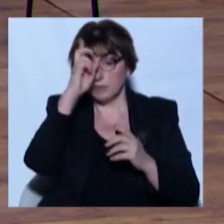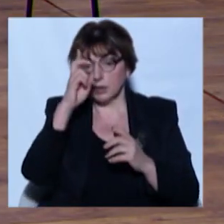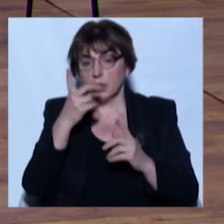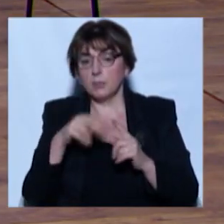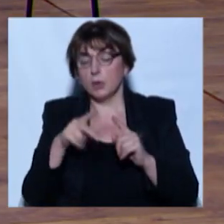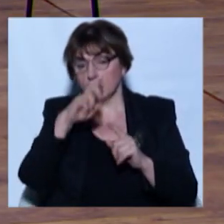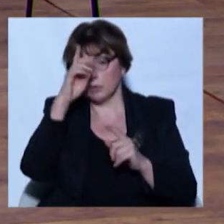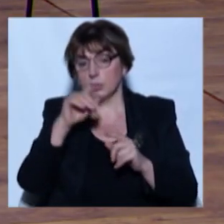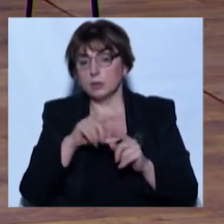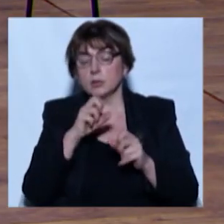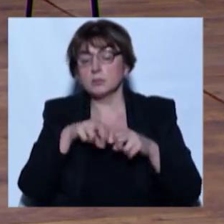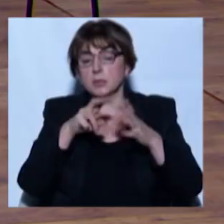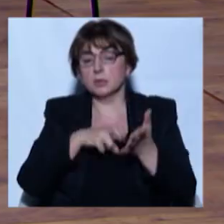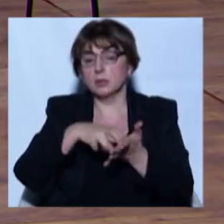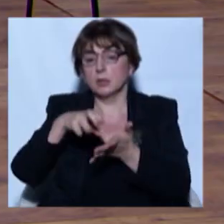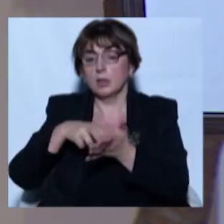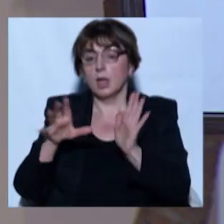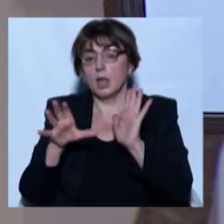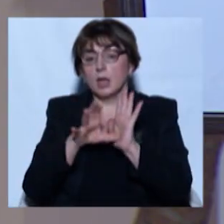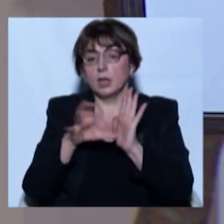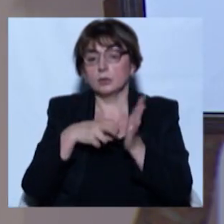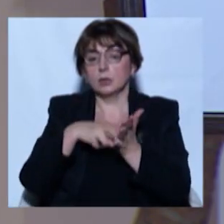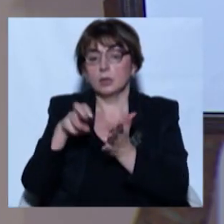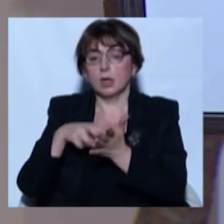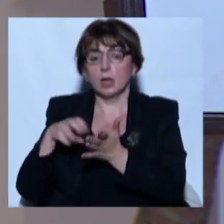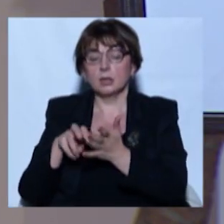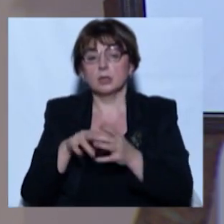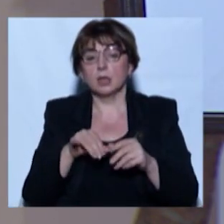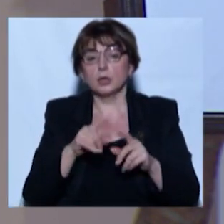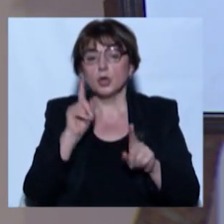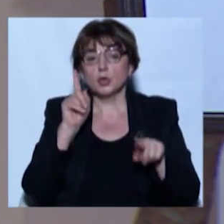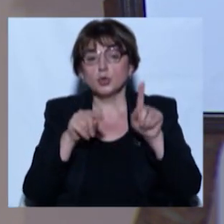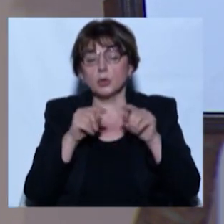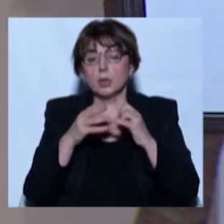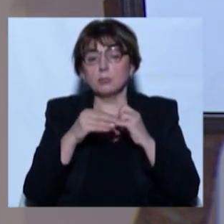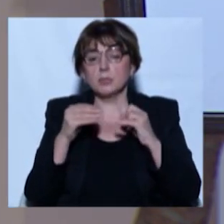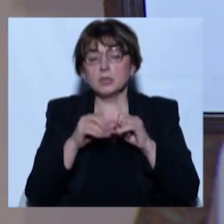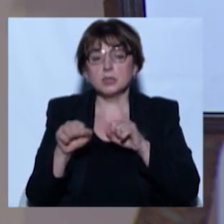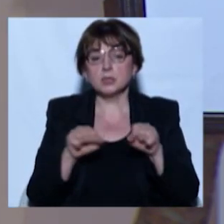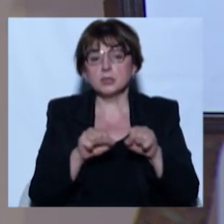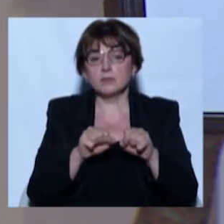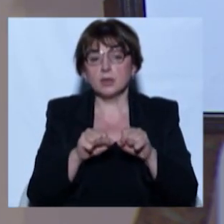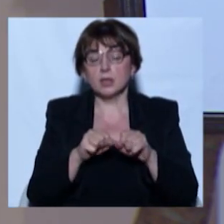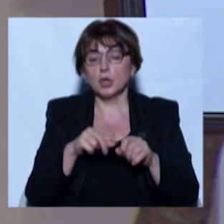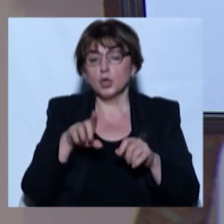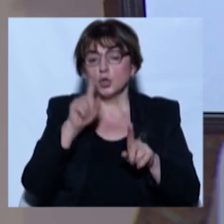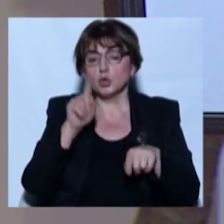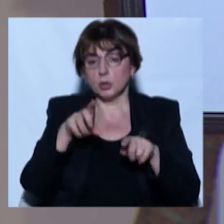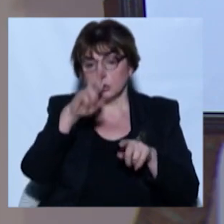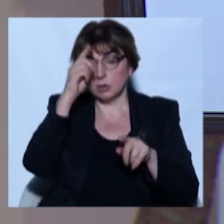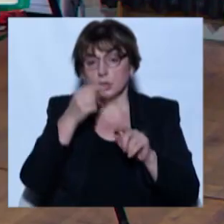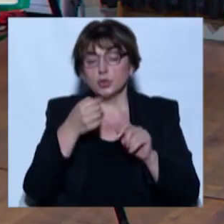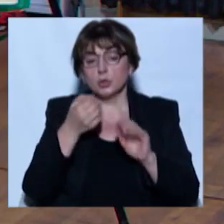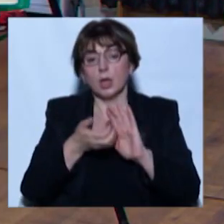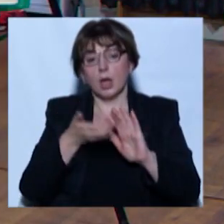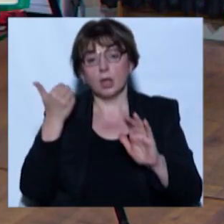მეორე ქვეყანაში გადაიცემა ეს ელექტრონულად ეს ინფორმაცია და ზოგიერთ მიწისძვრას ზოგიერთი ქვეყნები ამიტომ